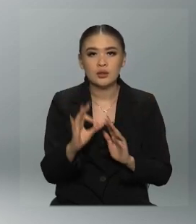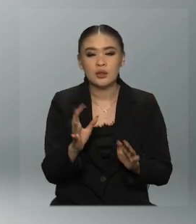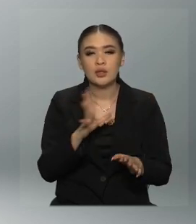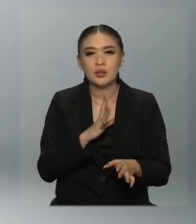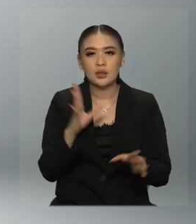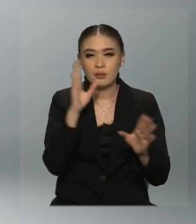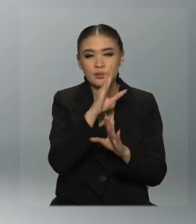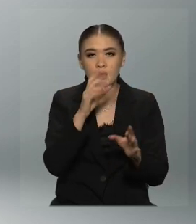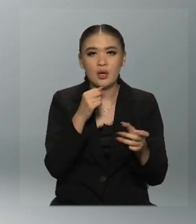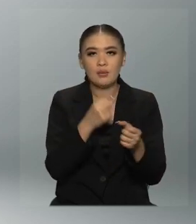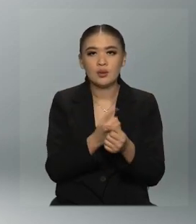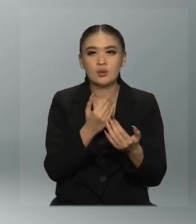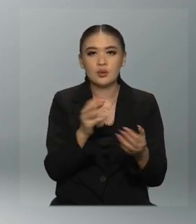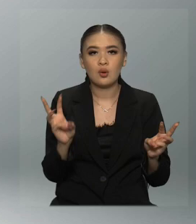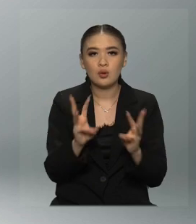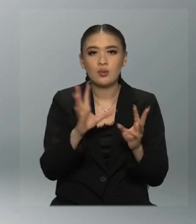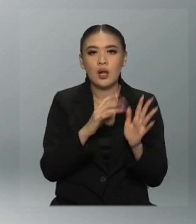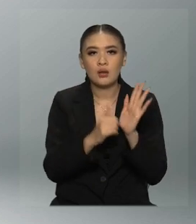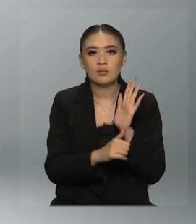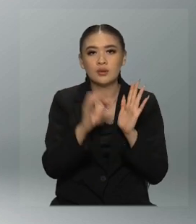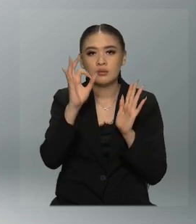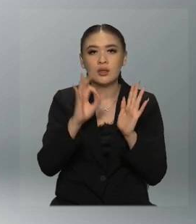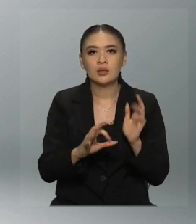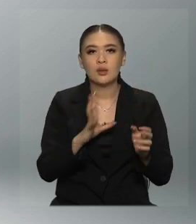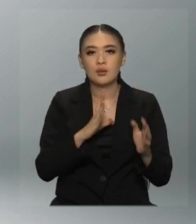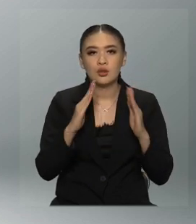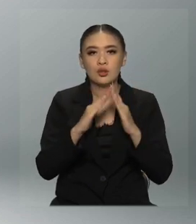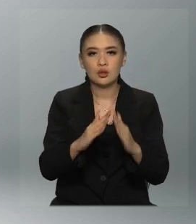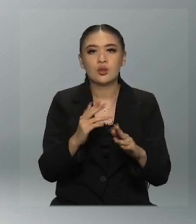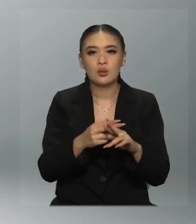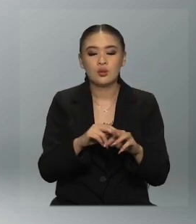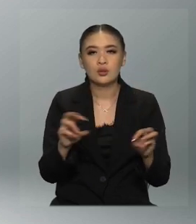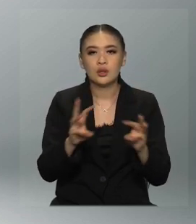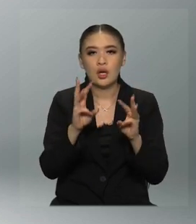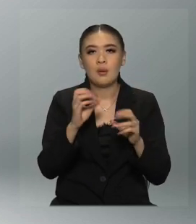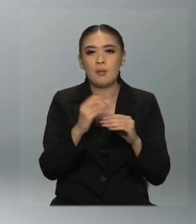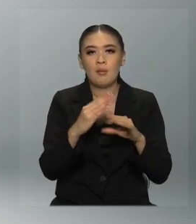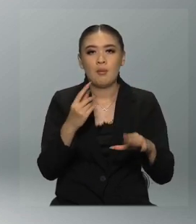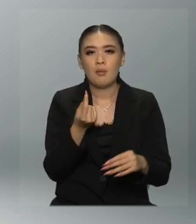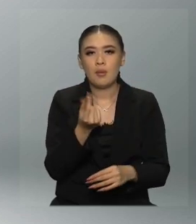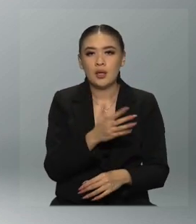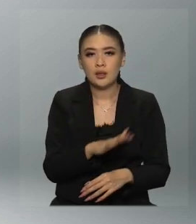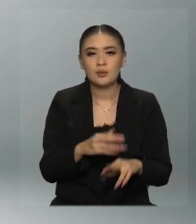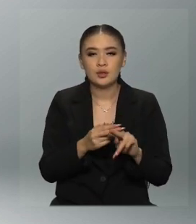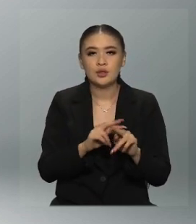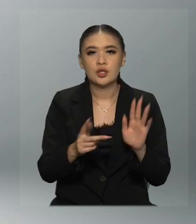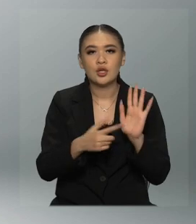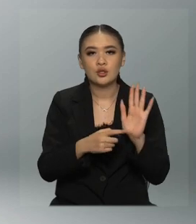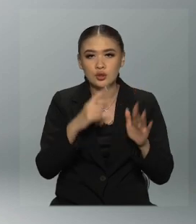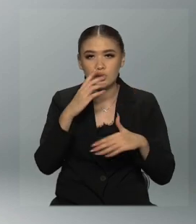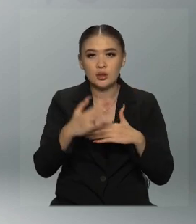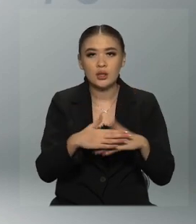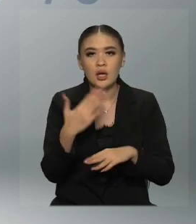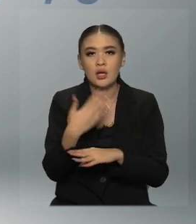Оның көбі өрт. 60%-ға жуығы тұрғын үйлерде болған. От қорынған көліктер де аз емес. Дерекке сүйенсек, 700-дей дала